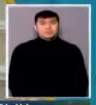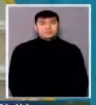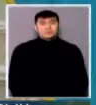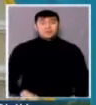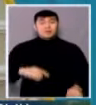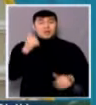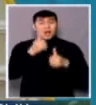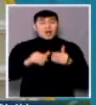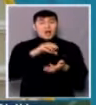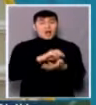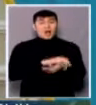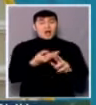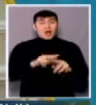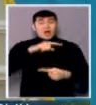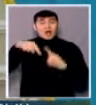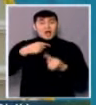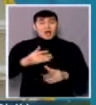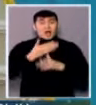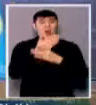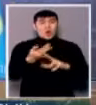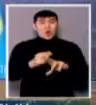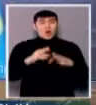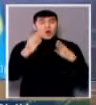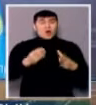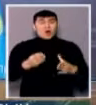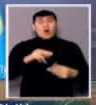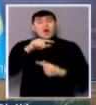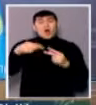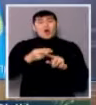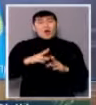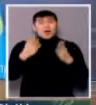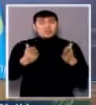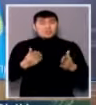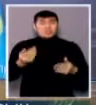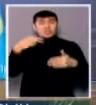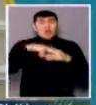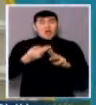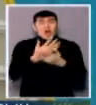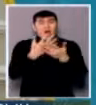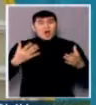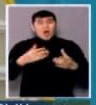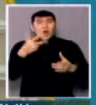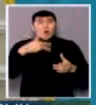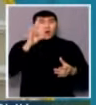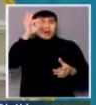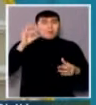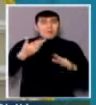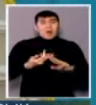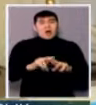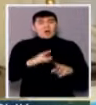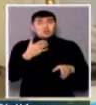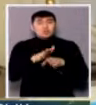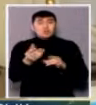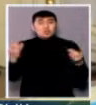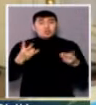Әрі үкімет биыл да кәсіпкерлерге қолдауды арттырып, шағын және орта бизнестің жалпы ішкі өнімдегі үлесін 30%-ға жеткізуі керек.